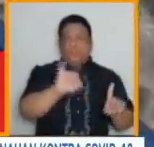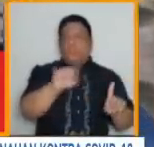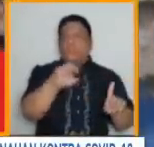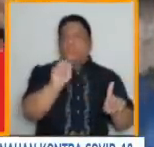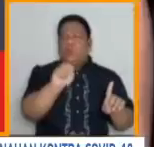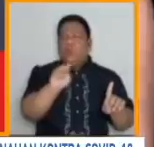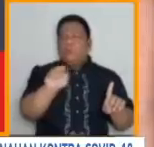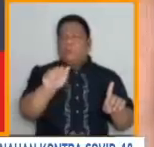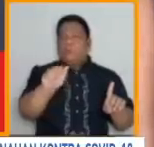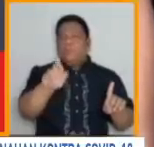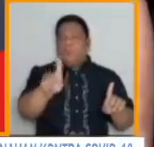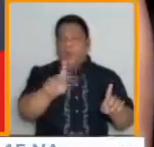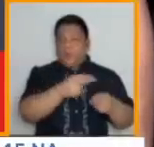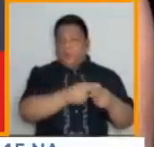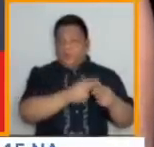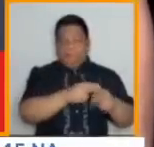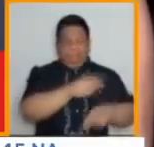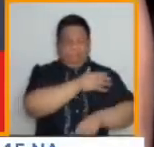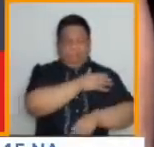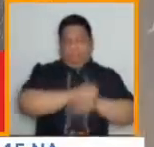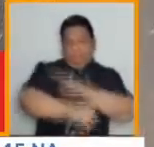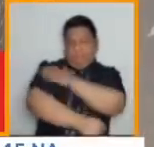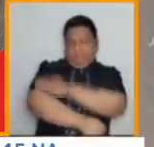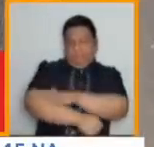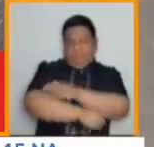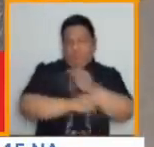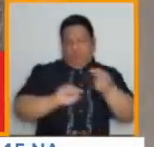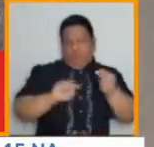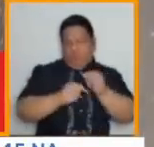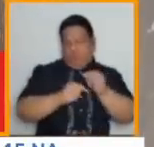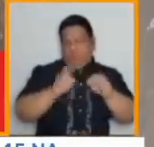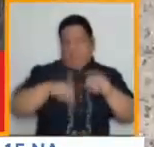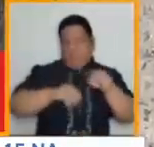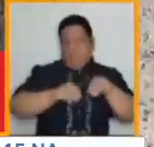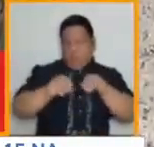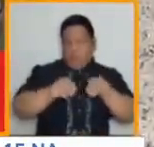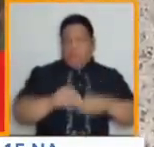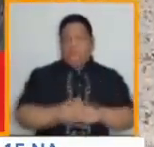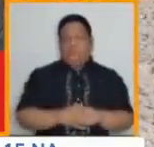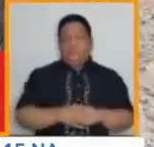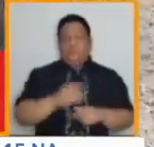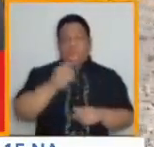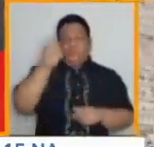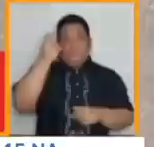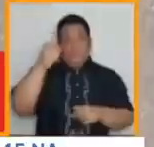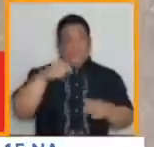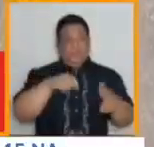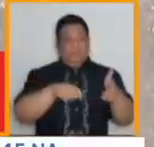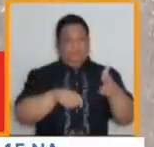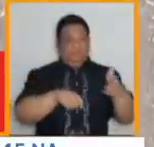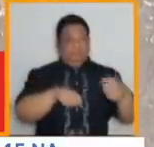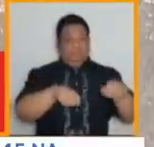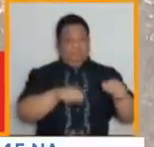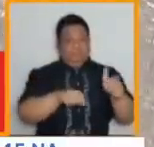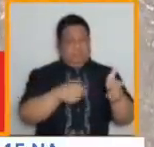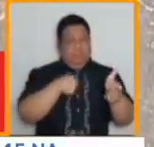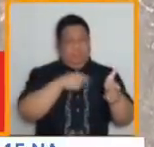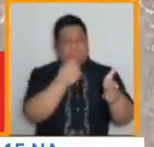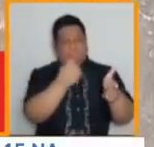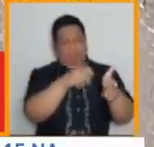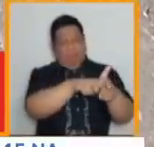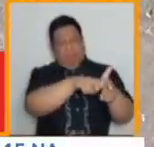sugat sa binti. Kwento ng saksi, biglang nahulog ang fairing sa motorsiklo na minamaneho ni Valerio. Babalikan daw sana niya